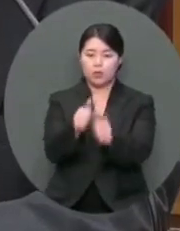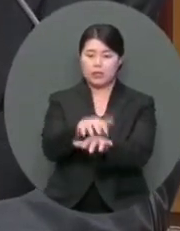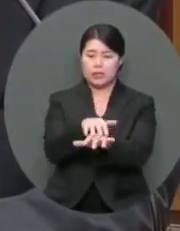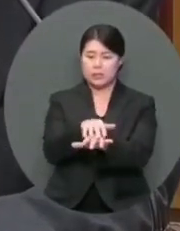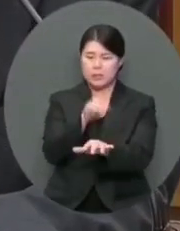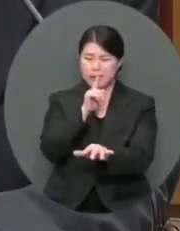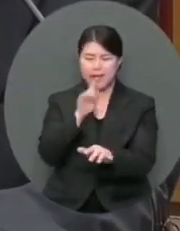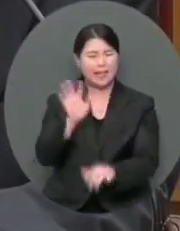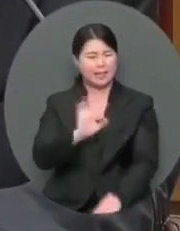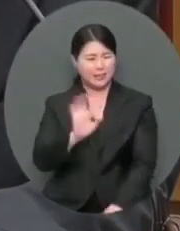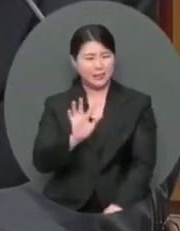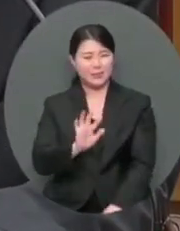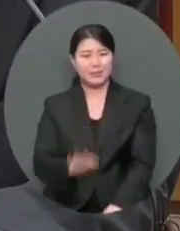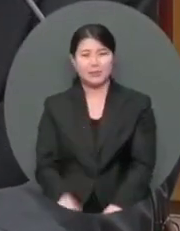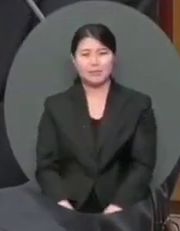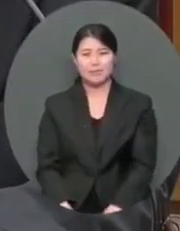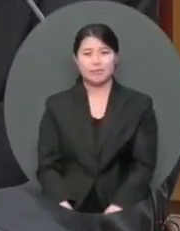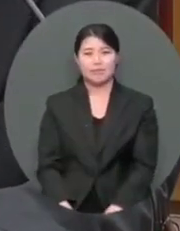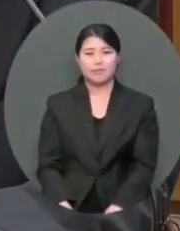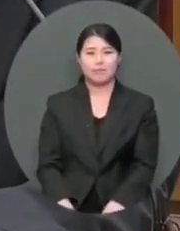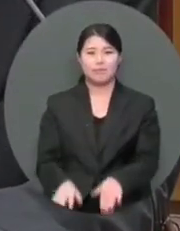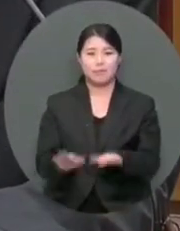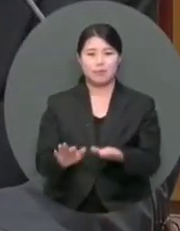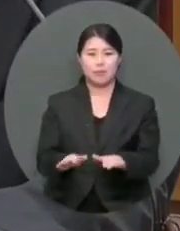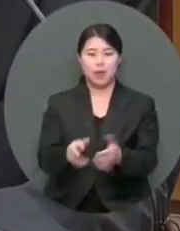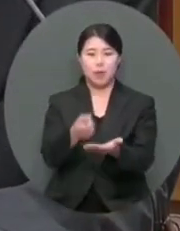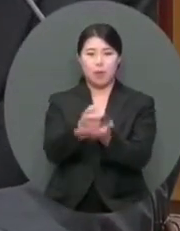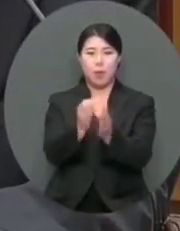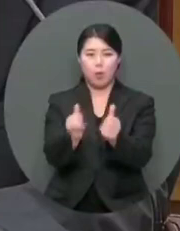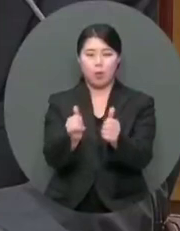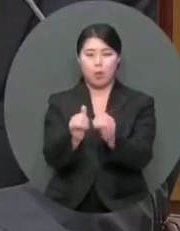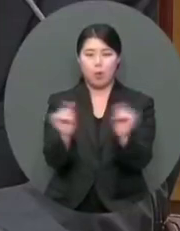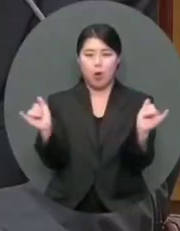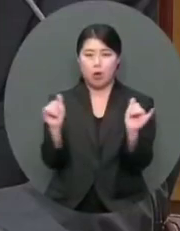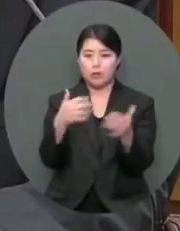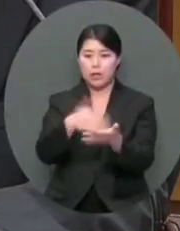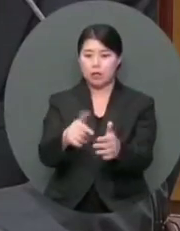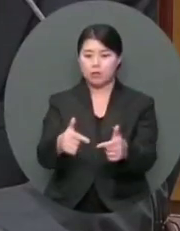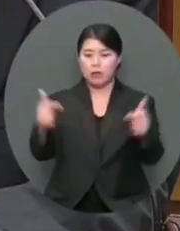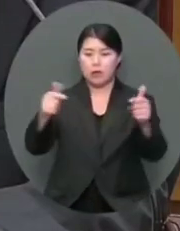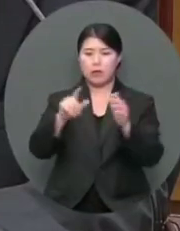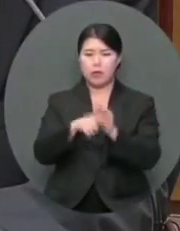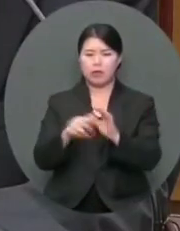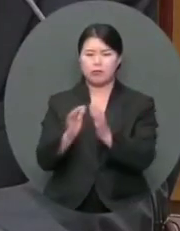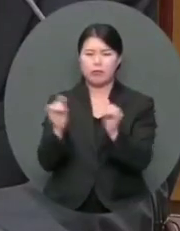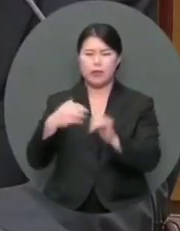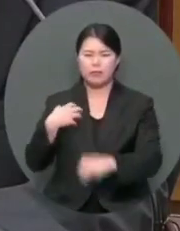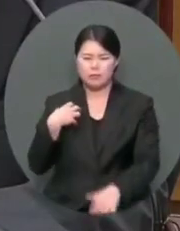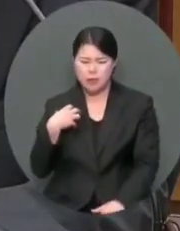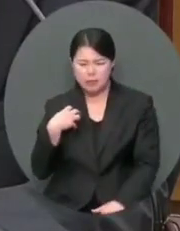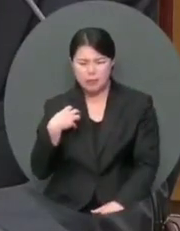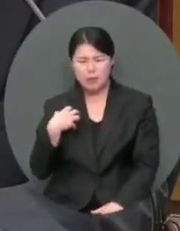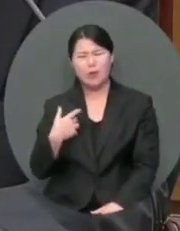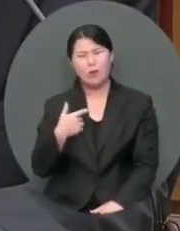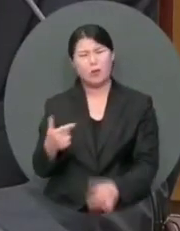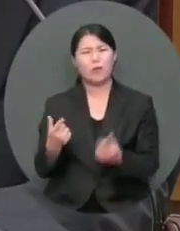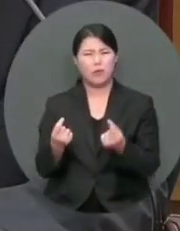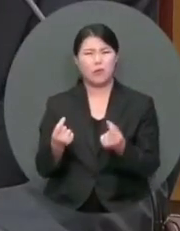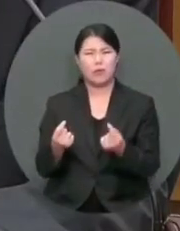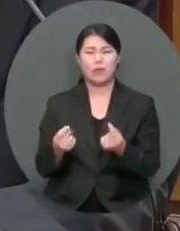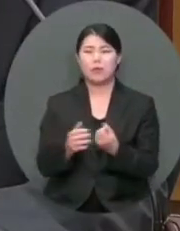아니고 법원 어쨌든지 인원이 늘게 되면 국민한테도 부담이 돌아가는 거기 때문에